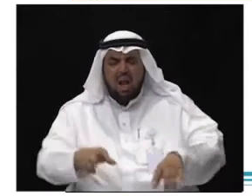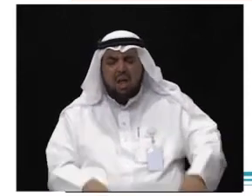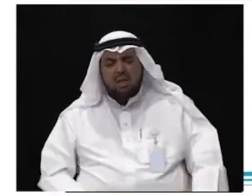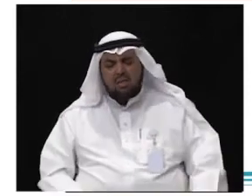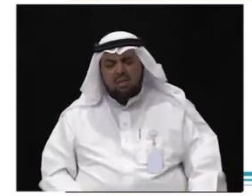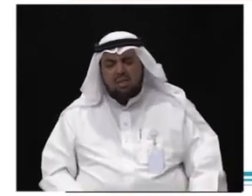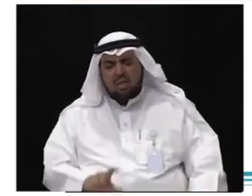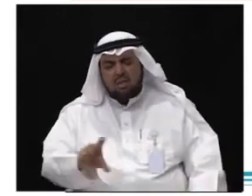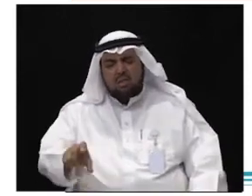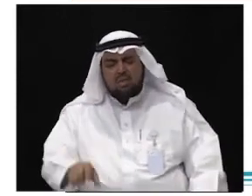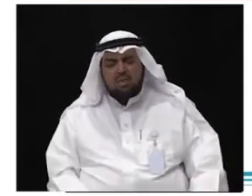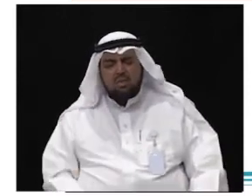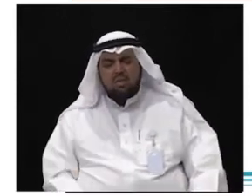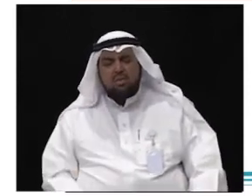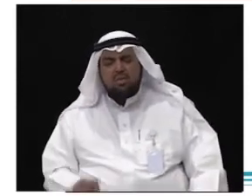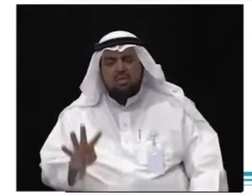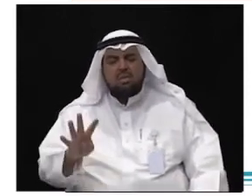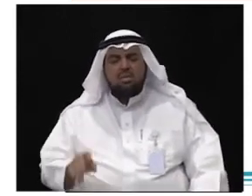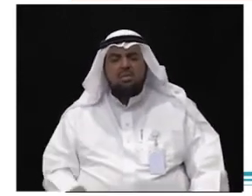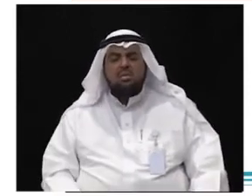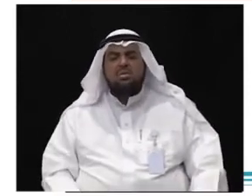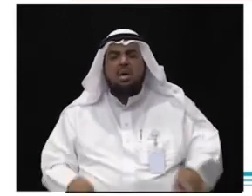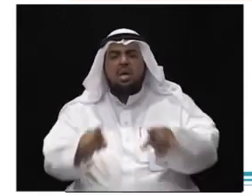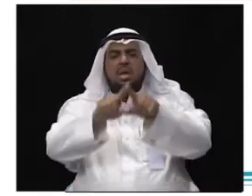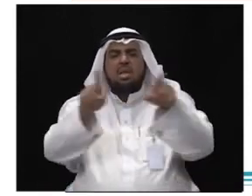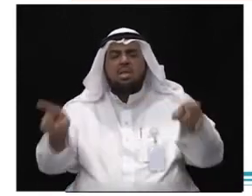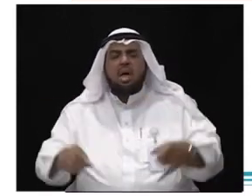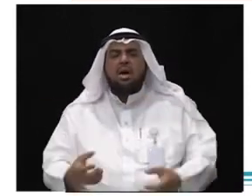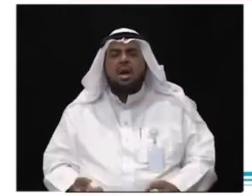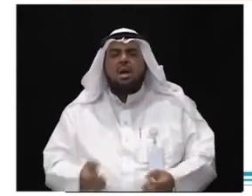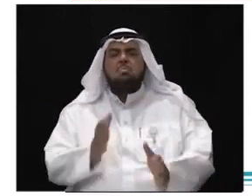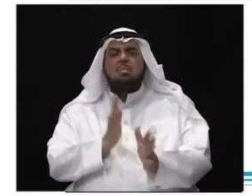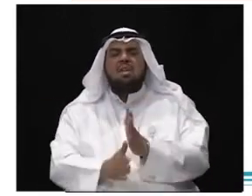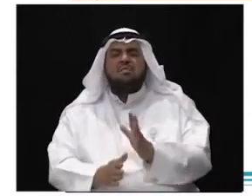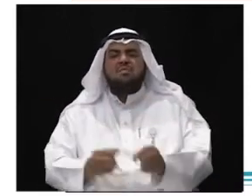جيد. رقم 4، إطار المشروع.